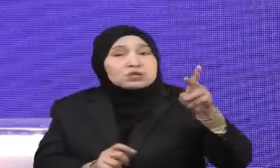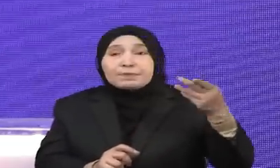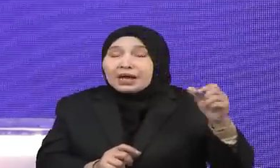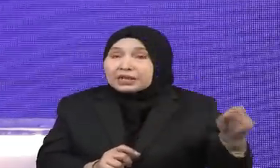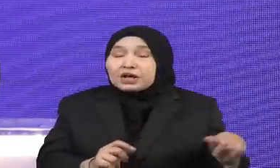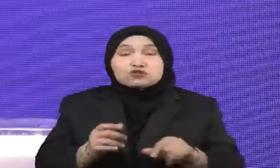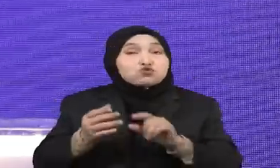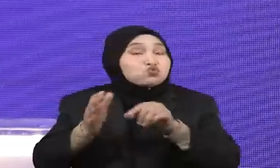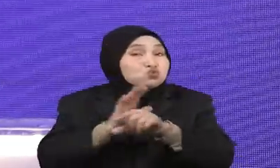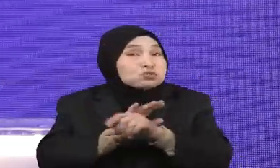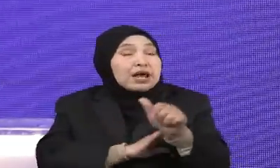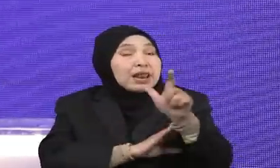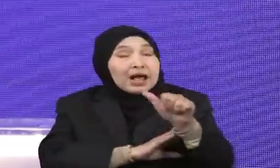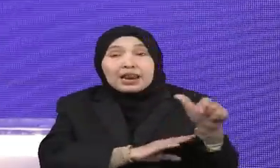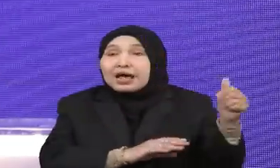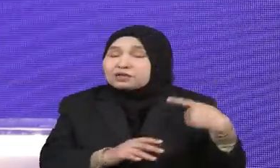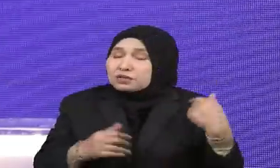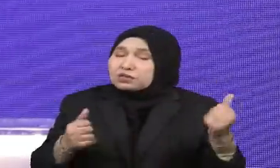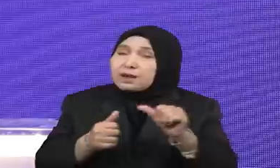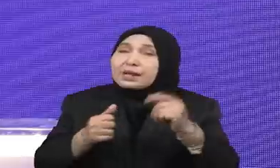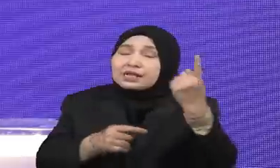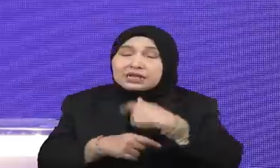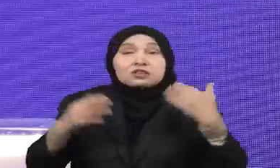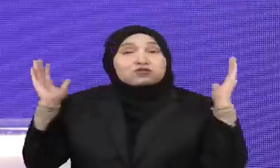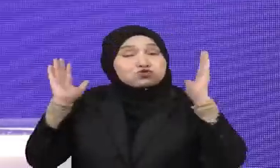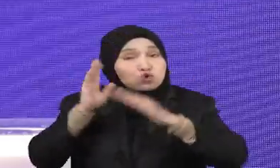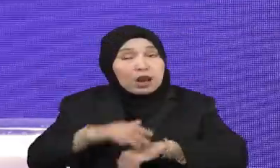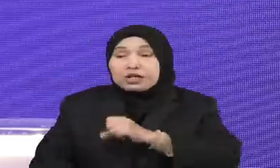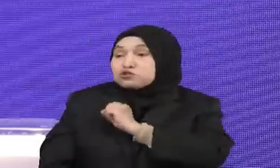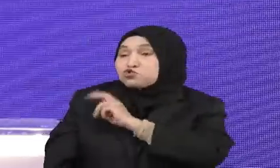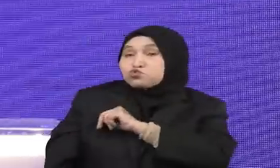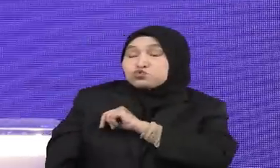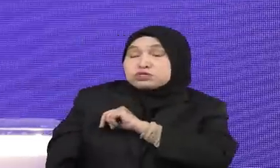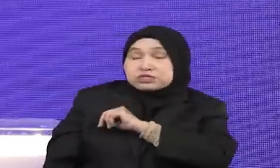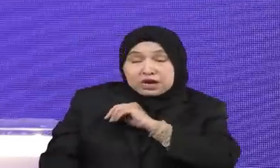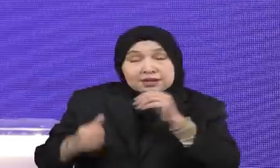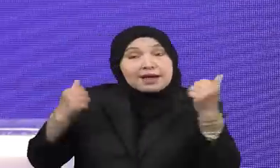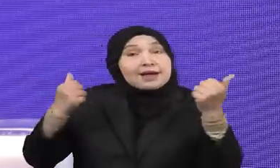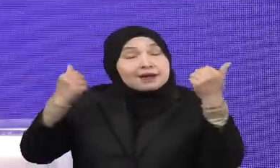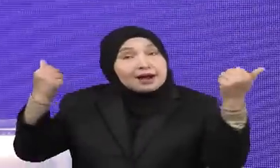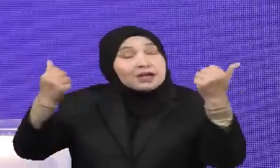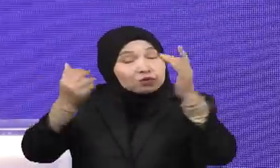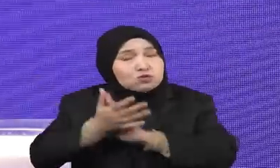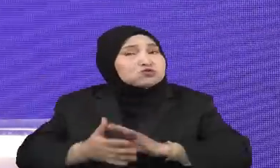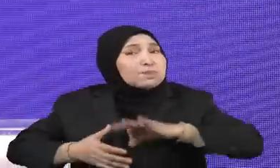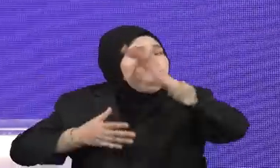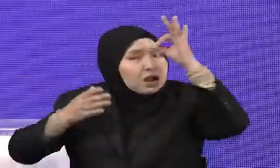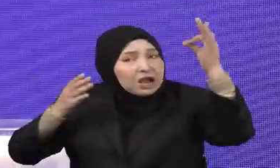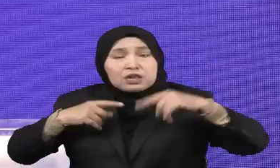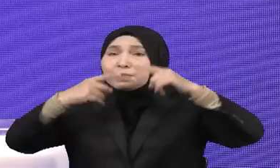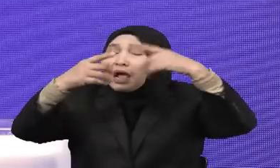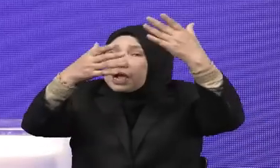alala jadi Setiap kali kita berayun kita semua yang sunat di Fitri itu semangat kemenangan itu dibawakan